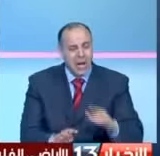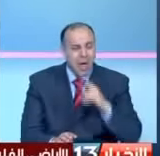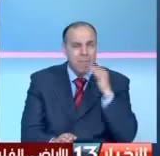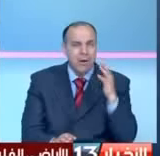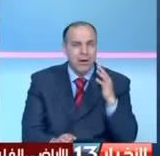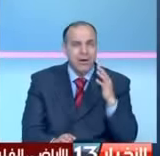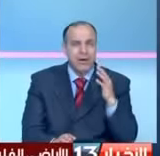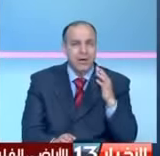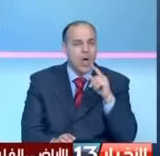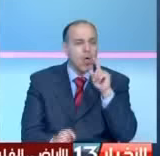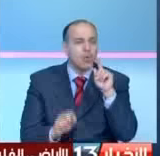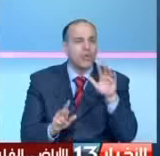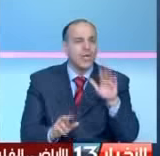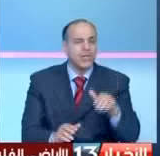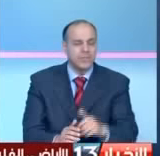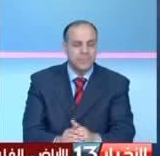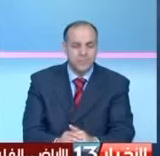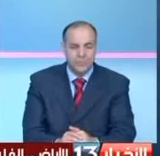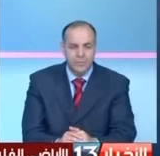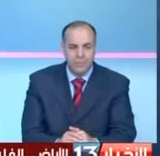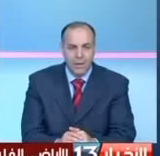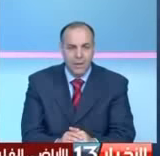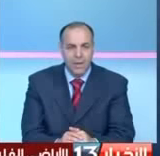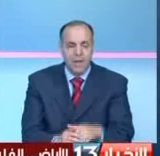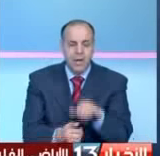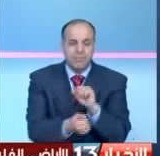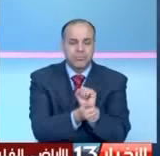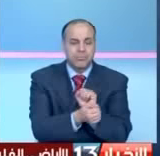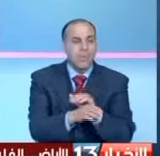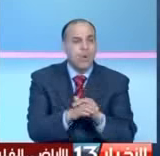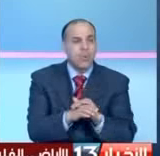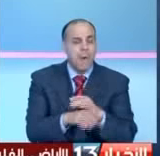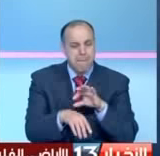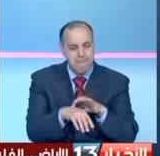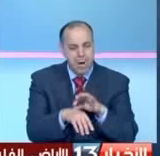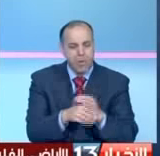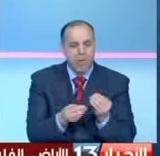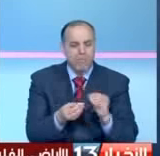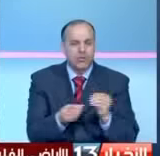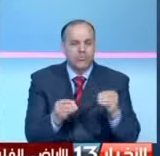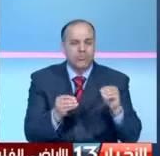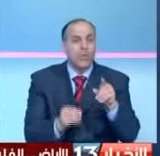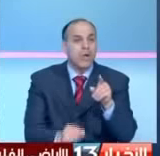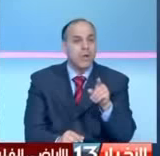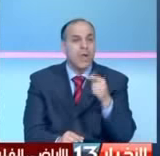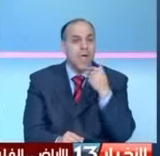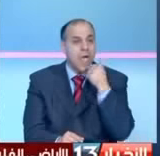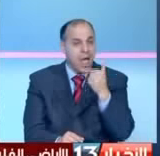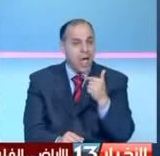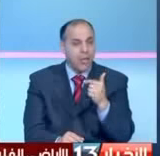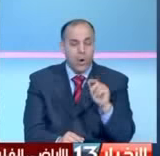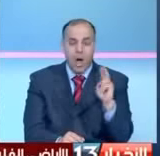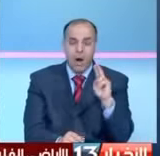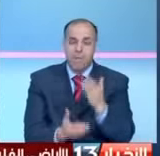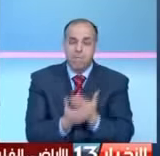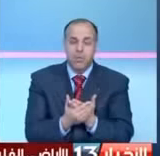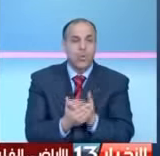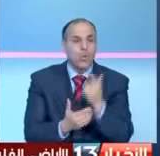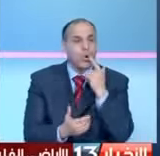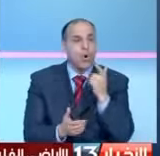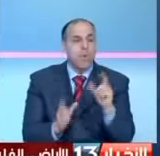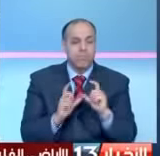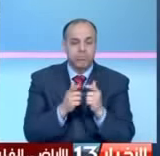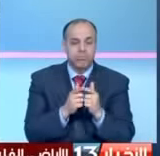تتجاوز 18. وضع الأسرى وخاصة المرضى منهم تزداد بدورها سوءا، فقد أفاد تقرير صادر عن